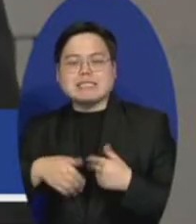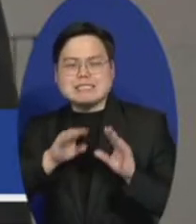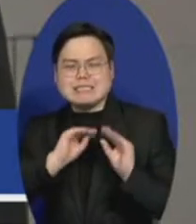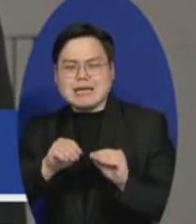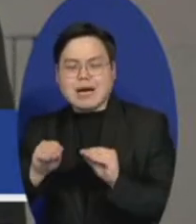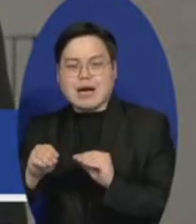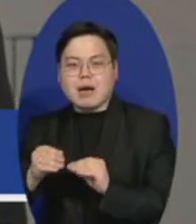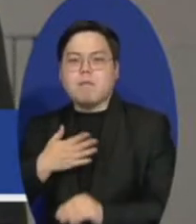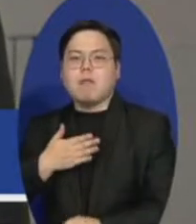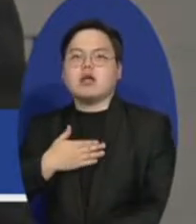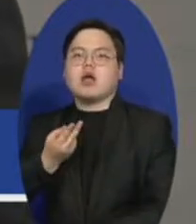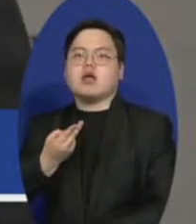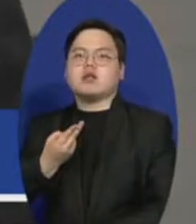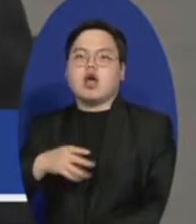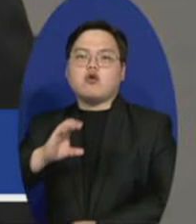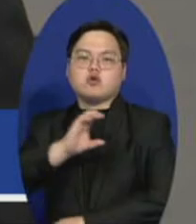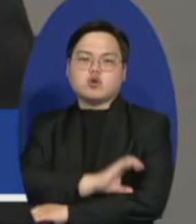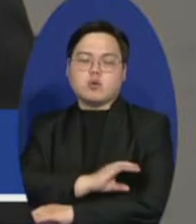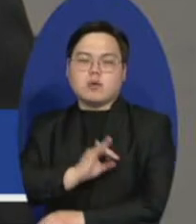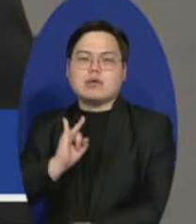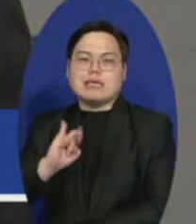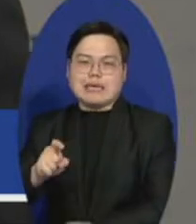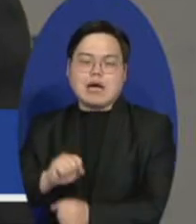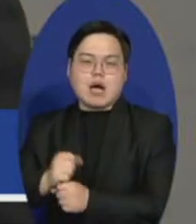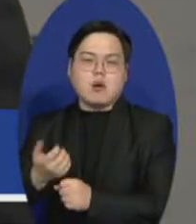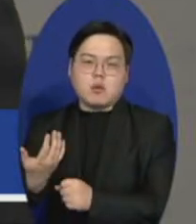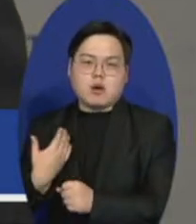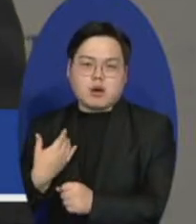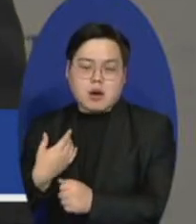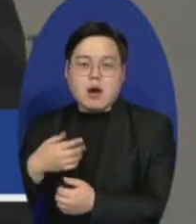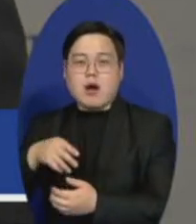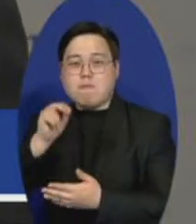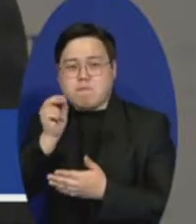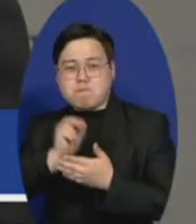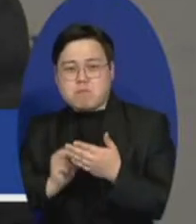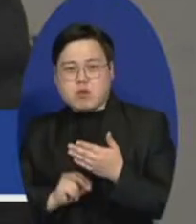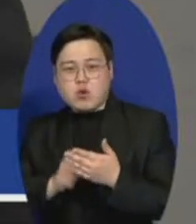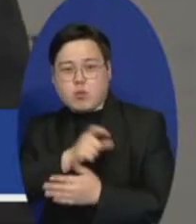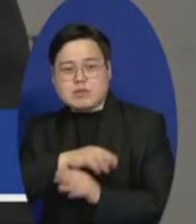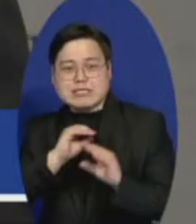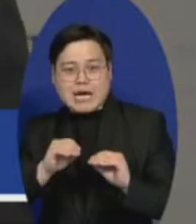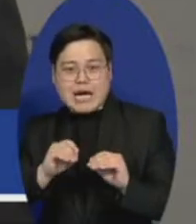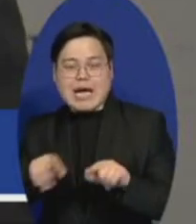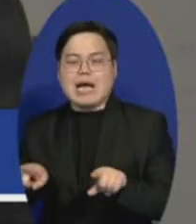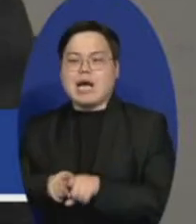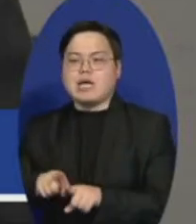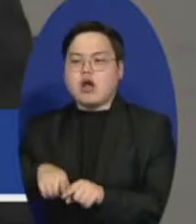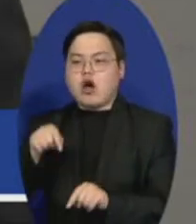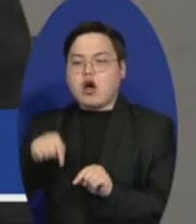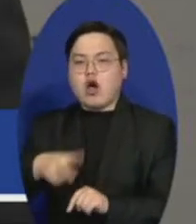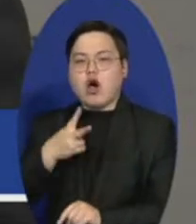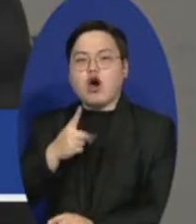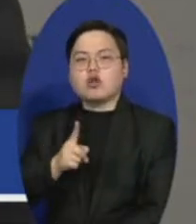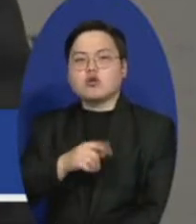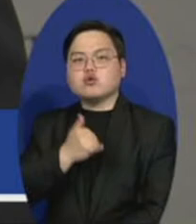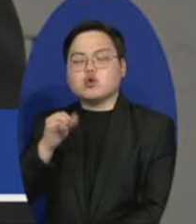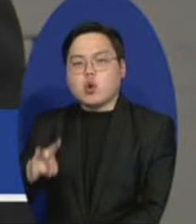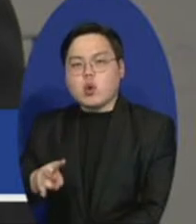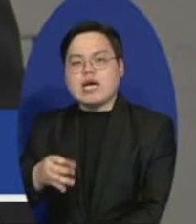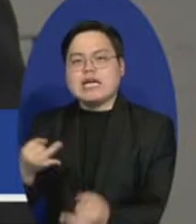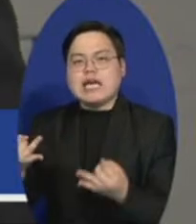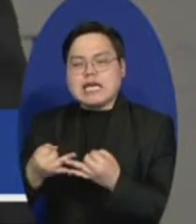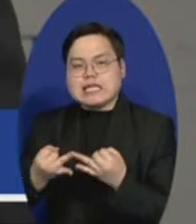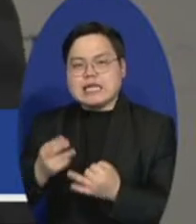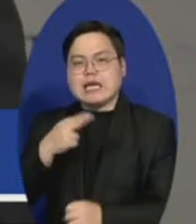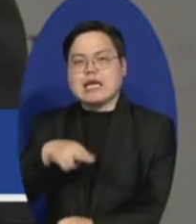их үүсгэсэн юм байна. Бич үсгтэн болгосон ард түмнэ яг тэр үүрэг шиг адилхан одоо цаашдаа 21-р зууны цахим үндэстэн, цахим ур